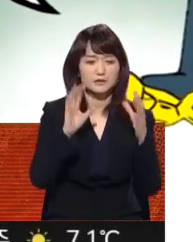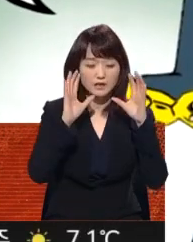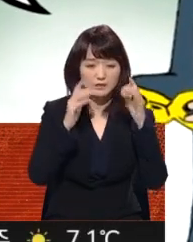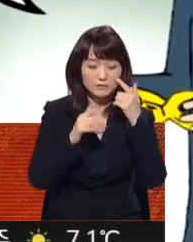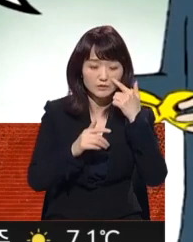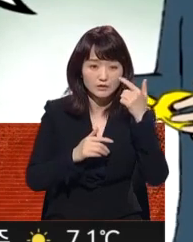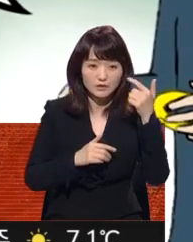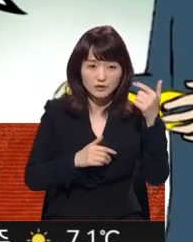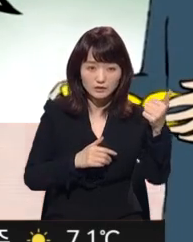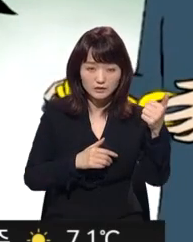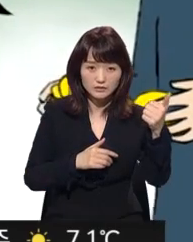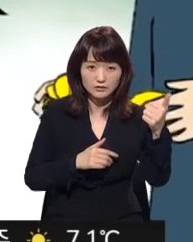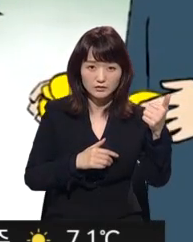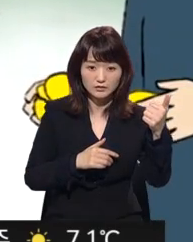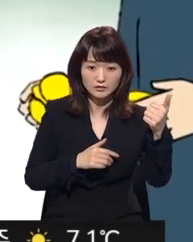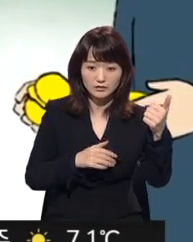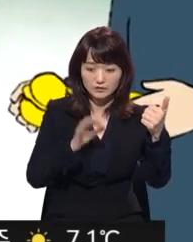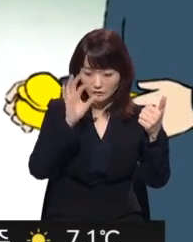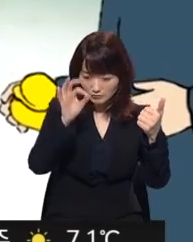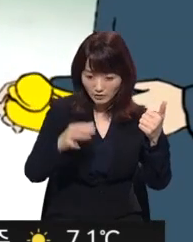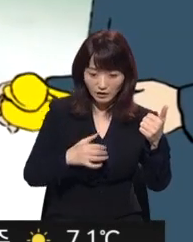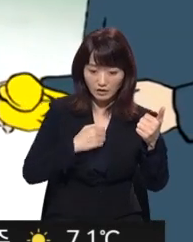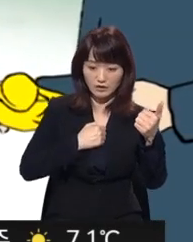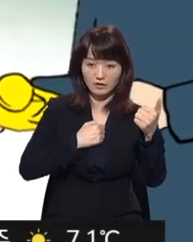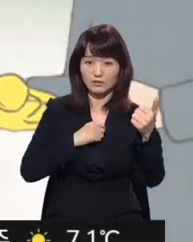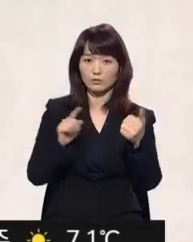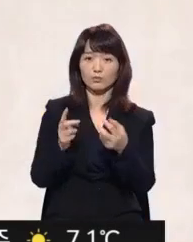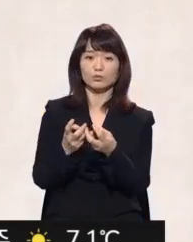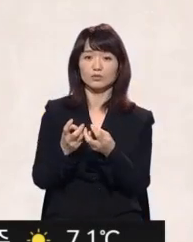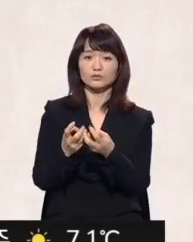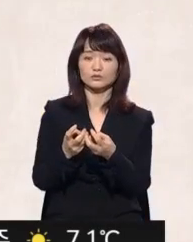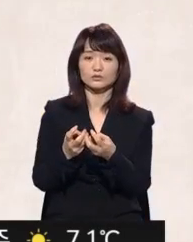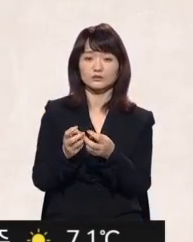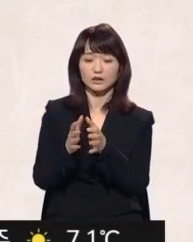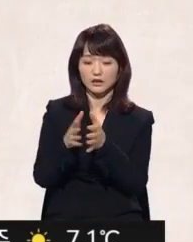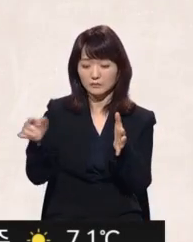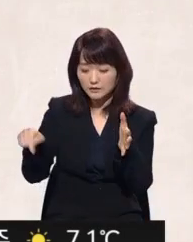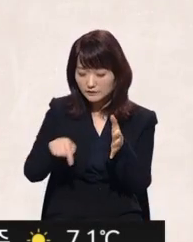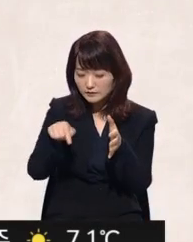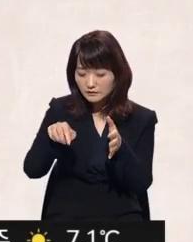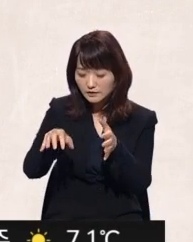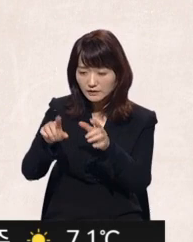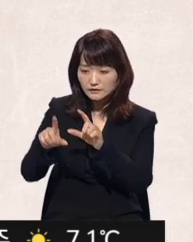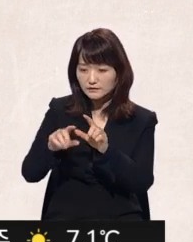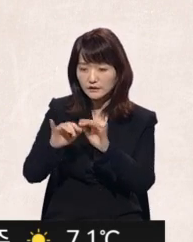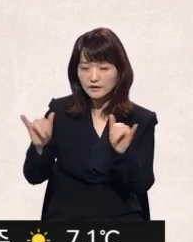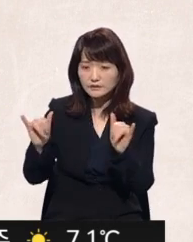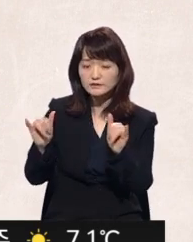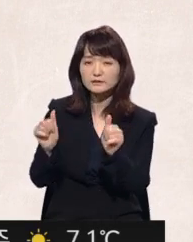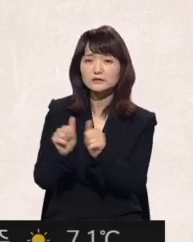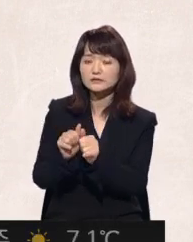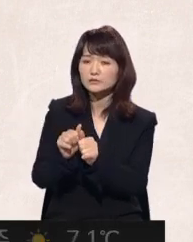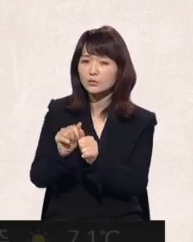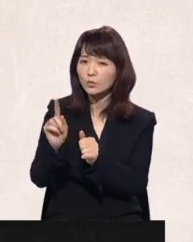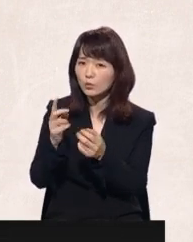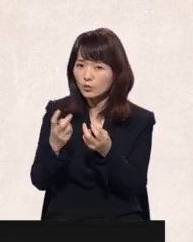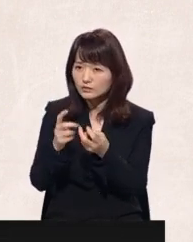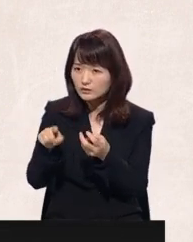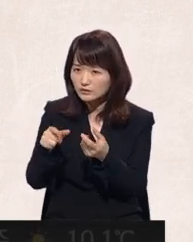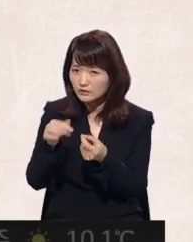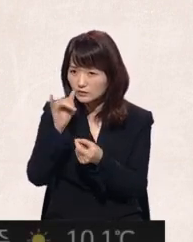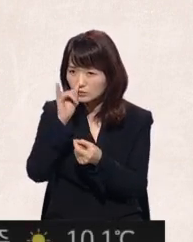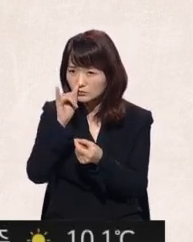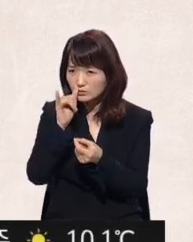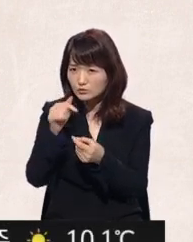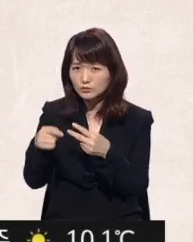때는 깜짝 놀랄 일이죠 무섭기도 하고 어떻게 같은 아파트에 사는 남학생이 저럴 수가 있냐 이게 초등학생이 하는게 맞아 좀 놀랬다는